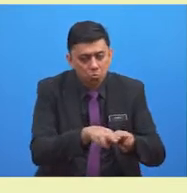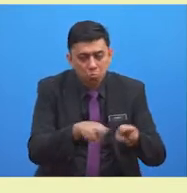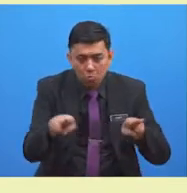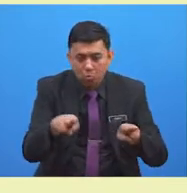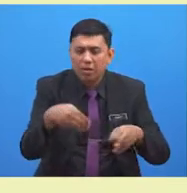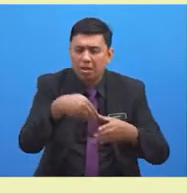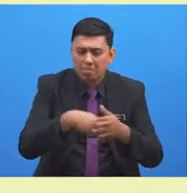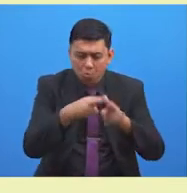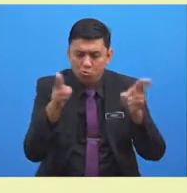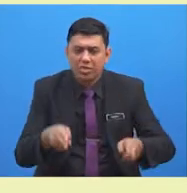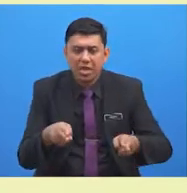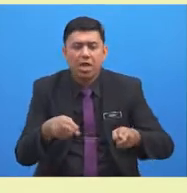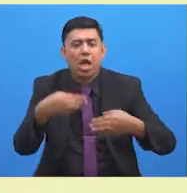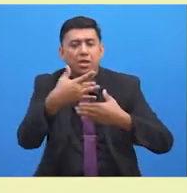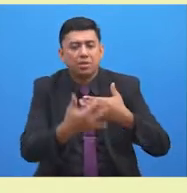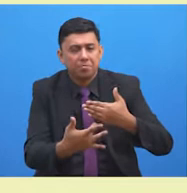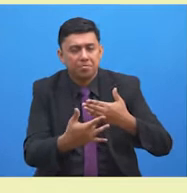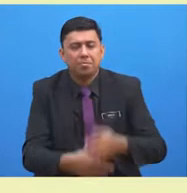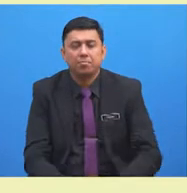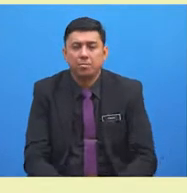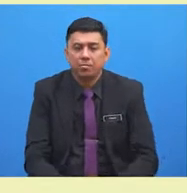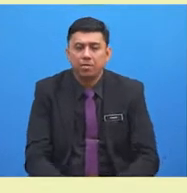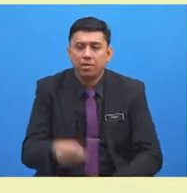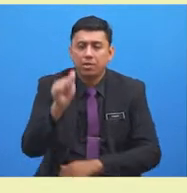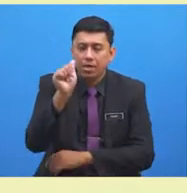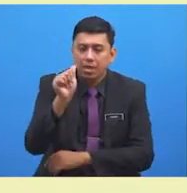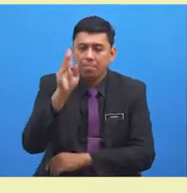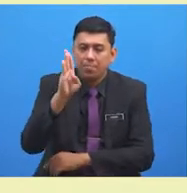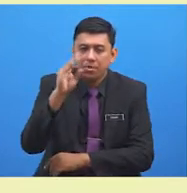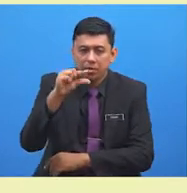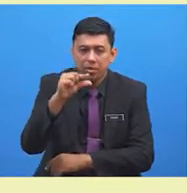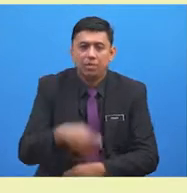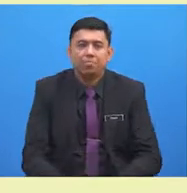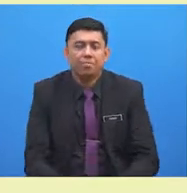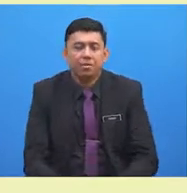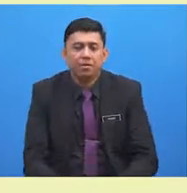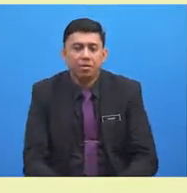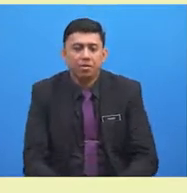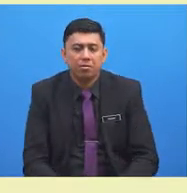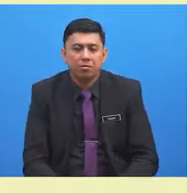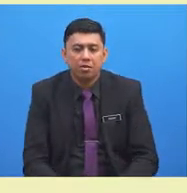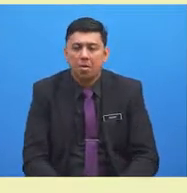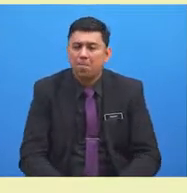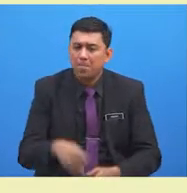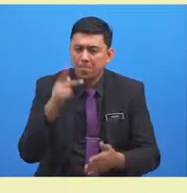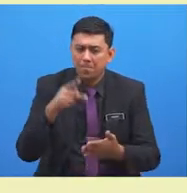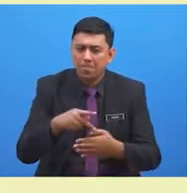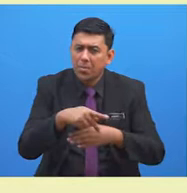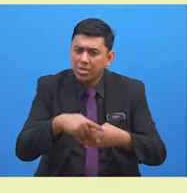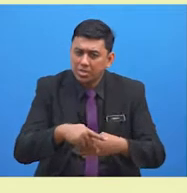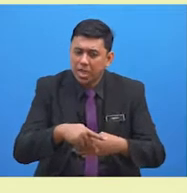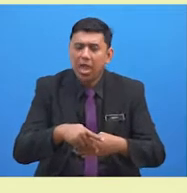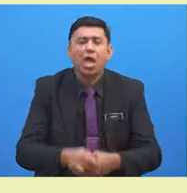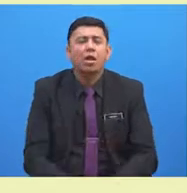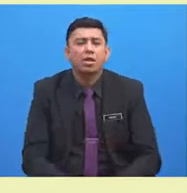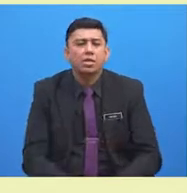yang juga mengesan karbon dioksida, bikarbonat dan tahap pH dalam sel darah merah. Julat